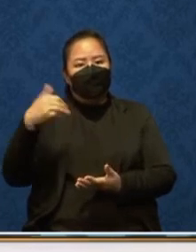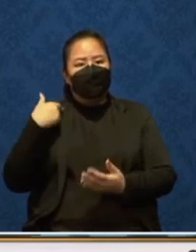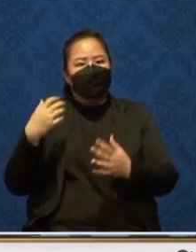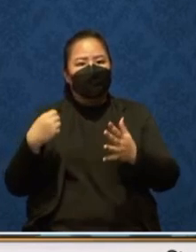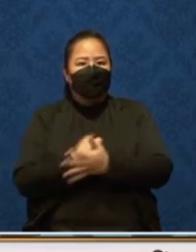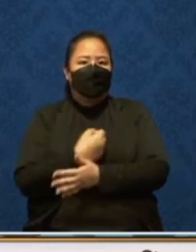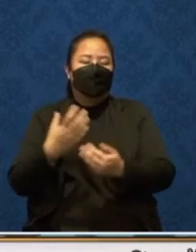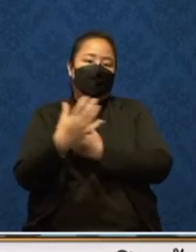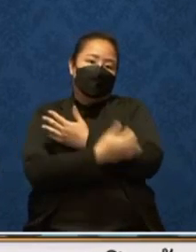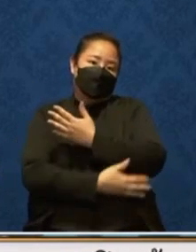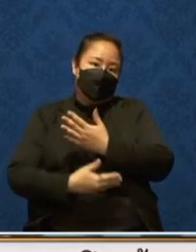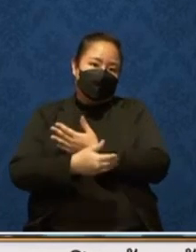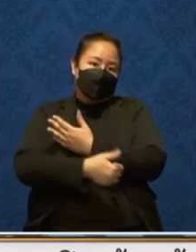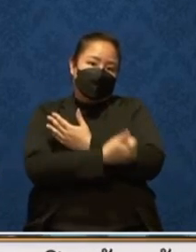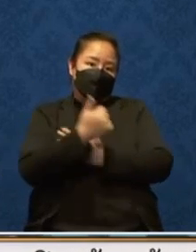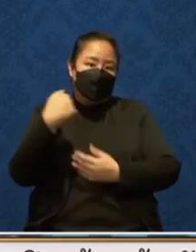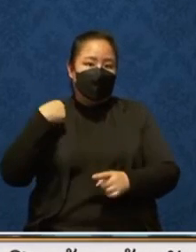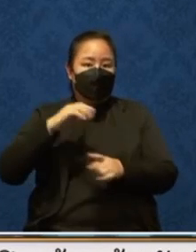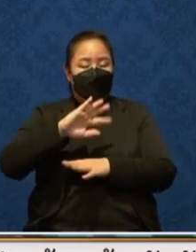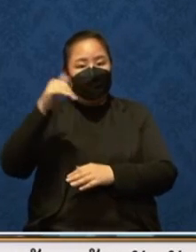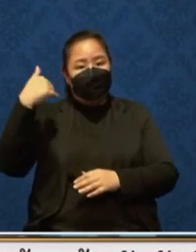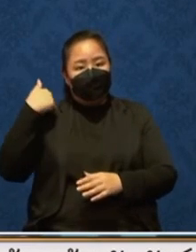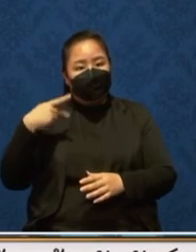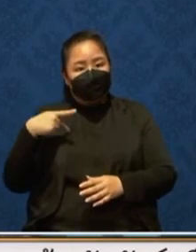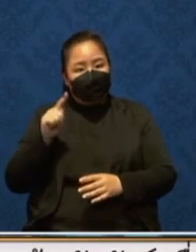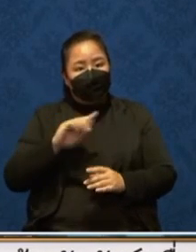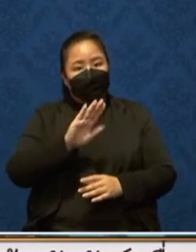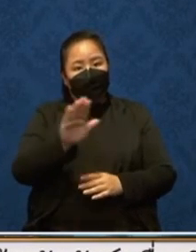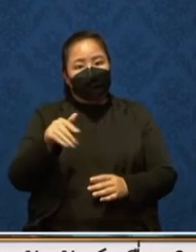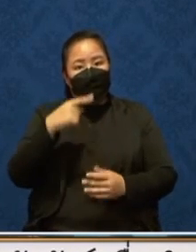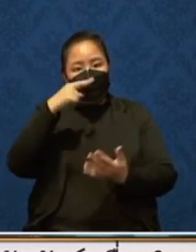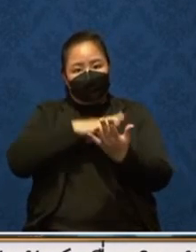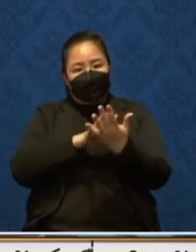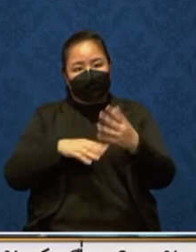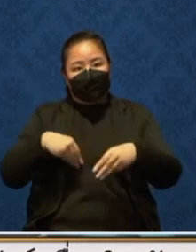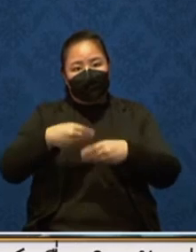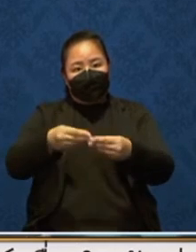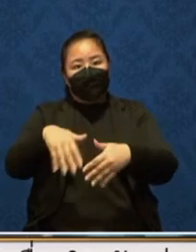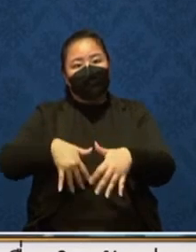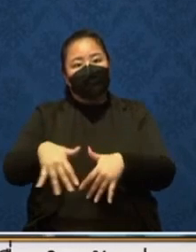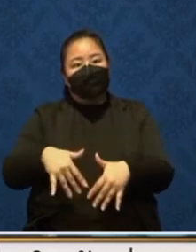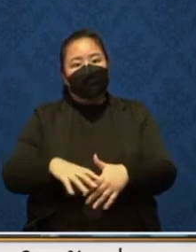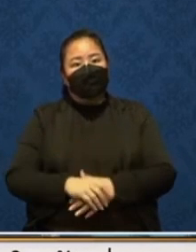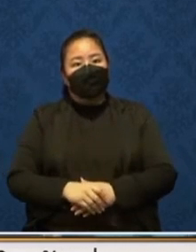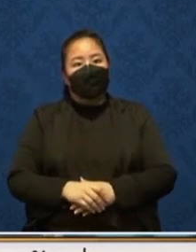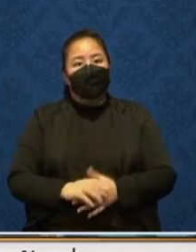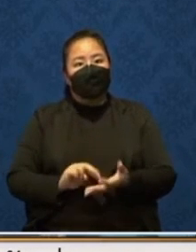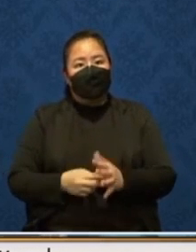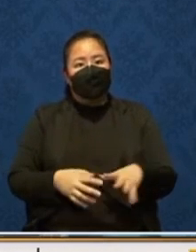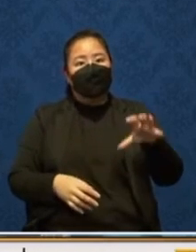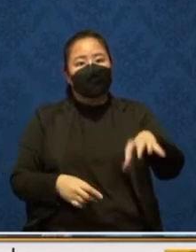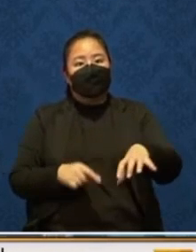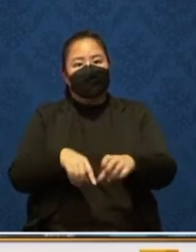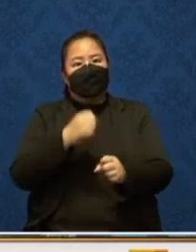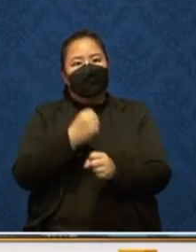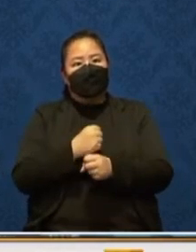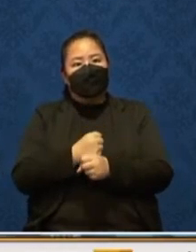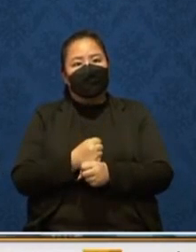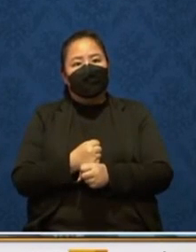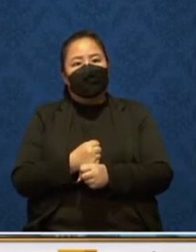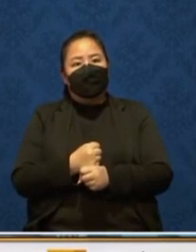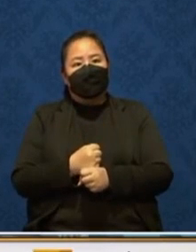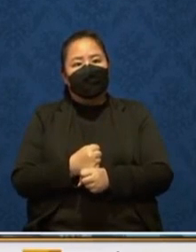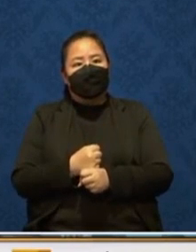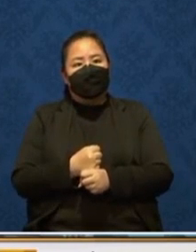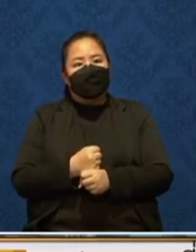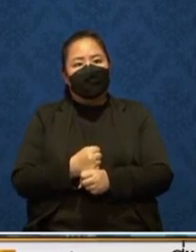มีความจำเป็แตต้องใช้เงิน อย่างเป็ประโยชนแท้จริงต่ประชาชนคคจะเอไปส้างเมือง ไม่ไดแต่ทำทาง